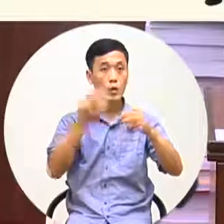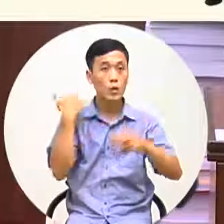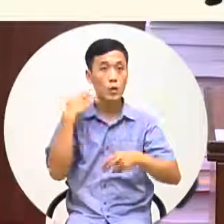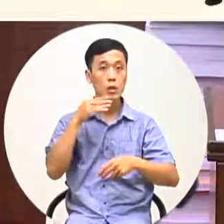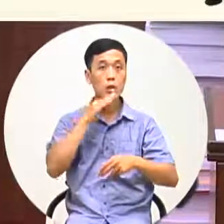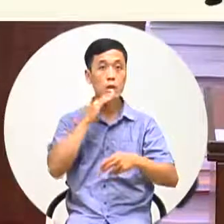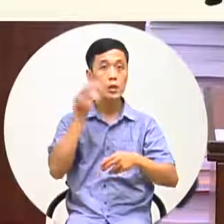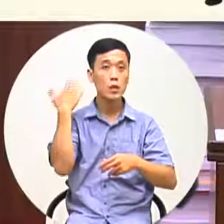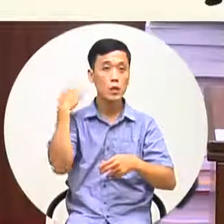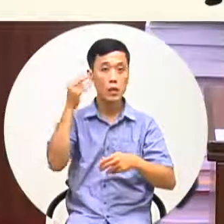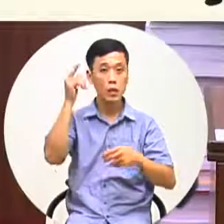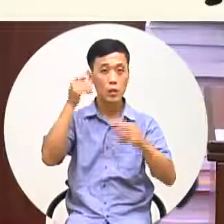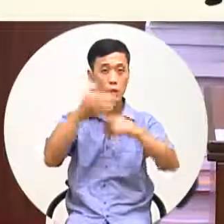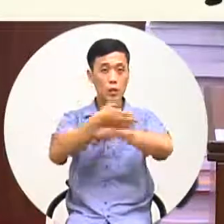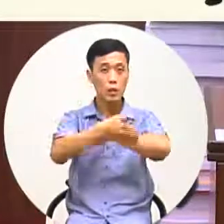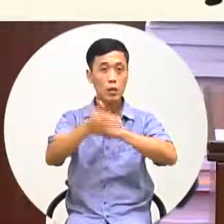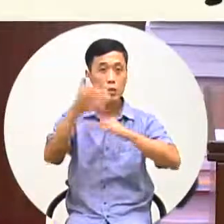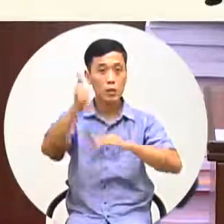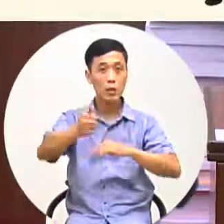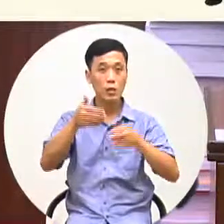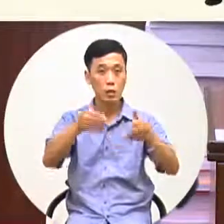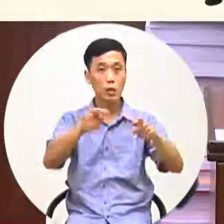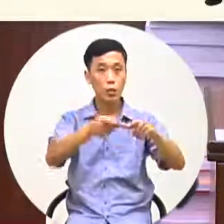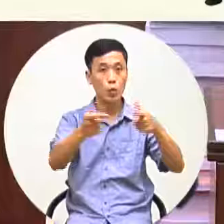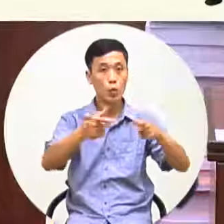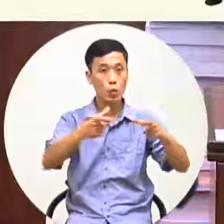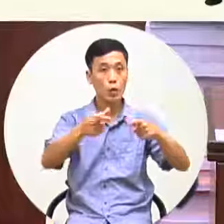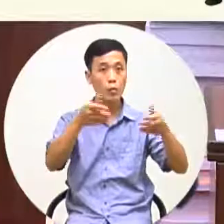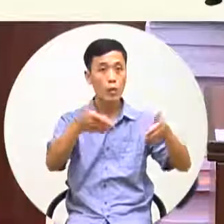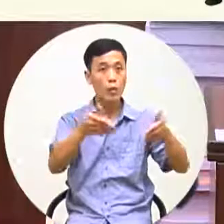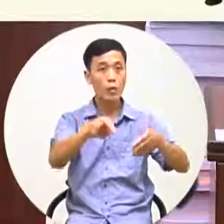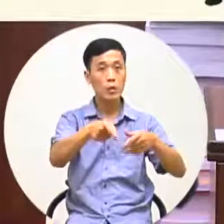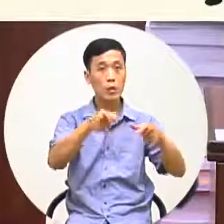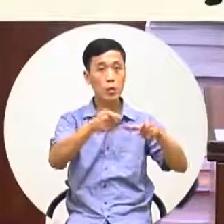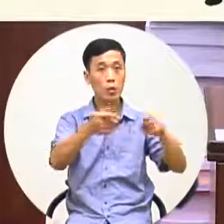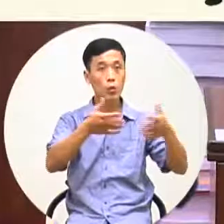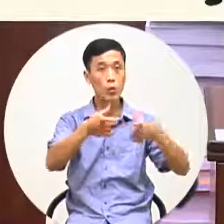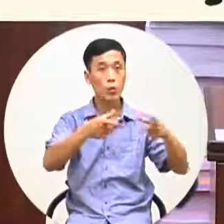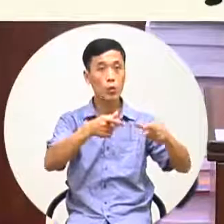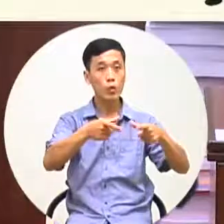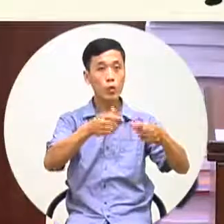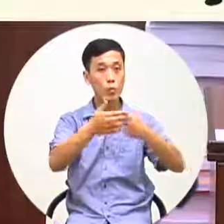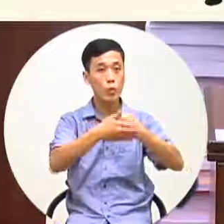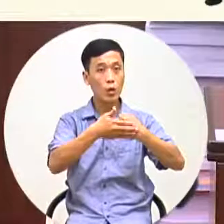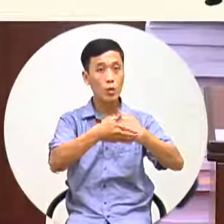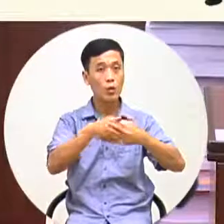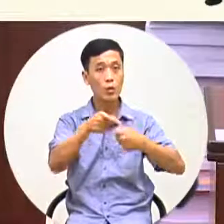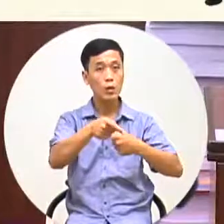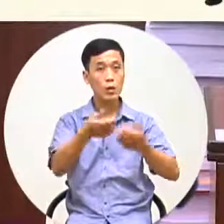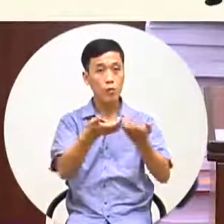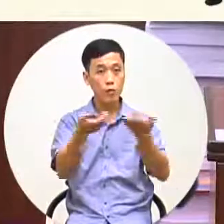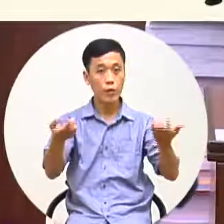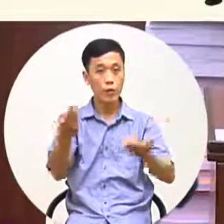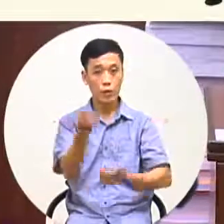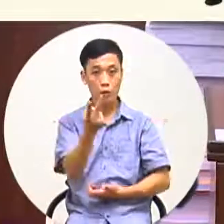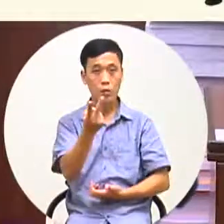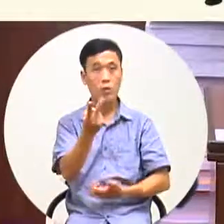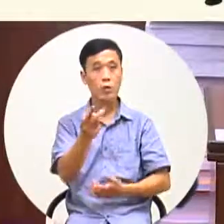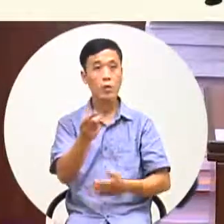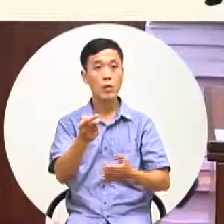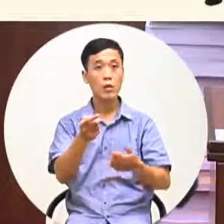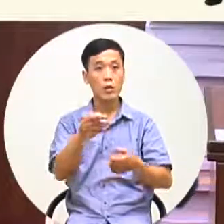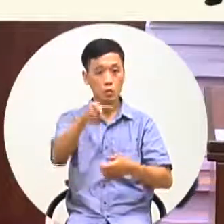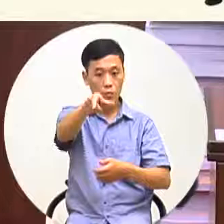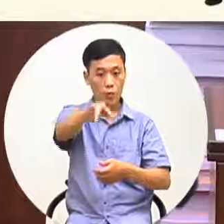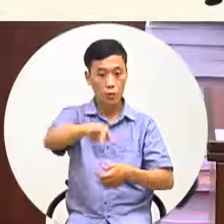公园的时阵呢，伊打这个公园，要保持这个公园，对不对？吼、哦，不要分成两边，吼、哦，给它都破开。但是呢，用啊买啊，对不